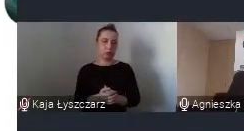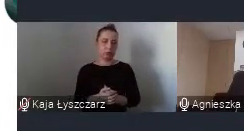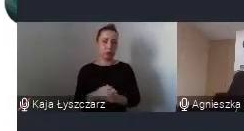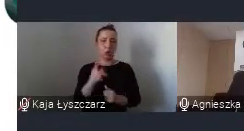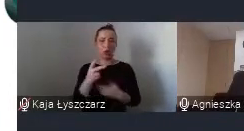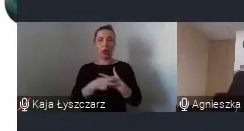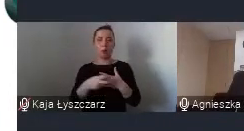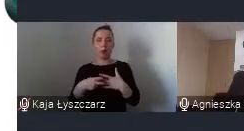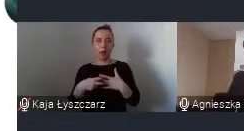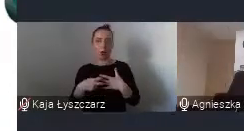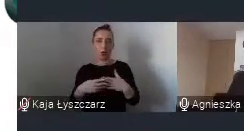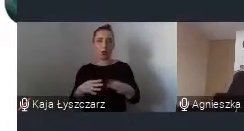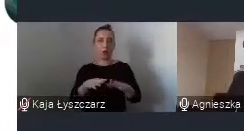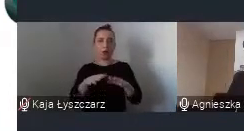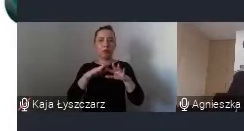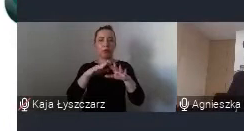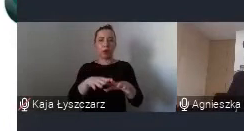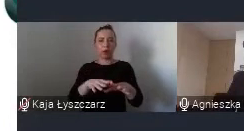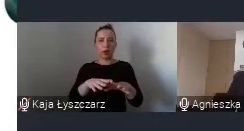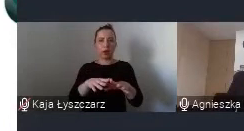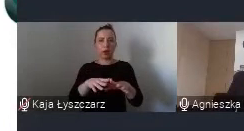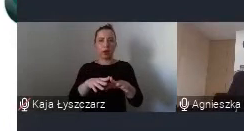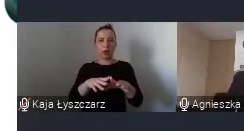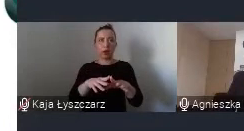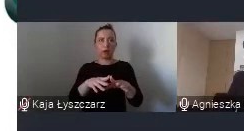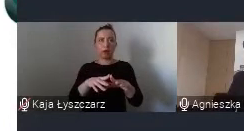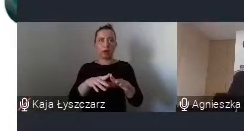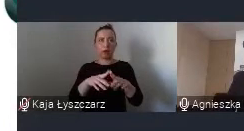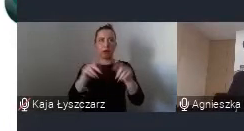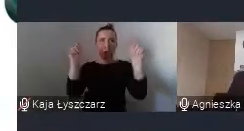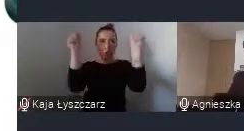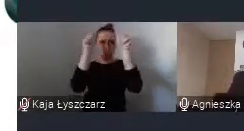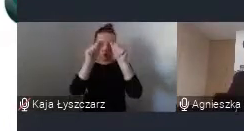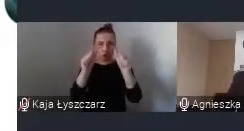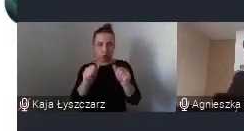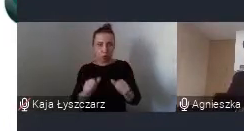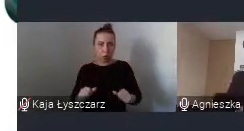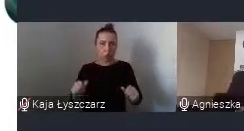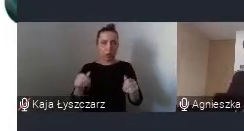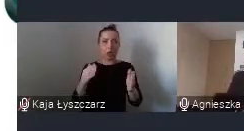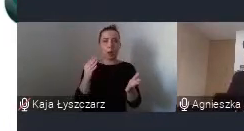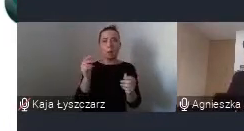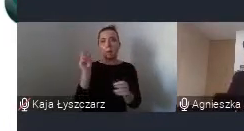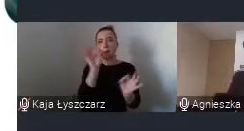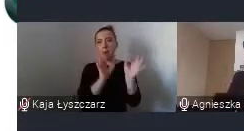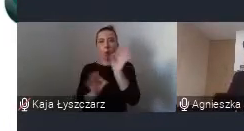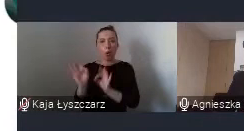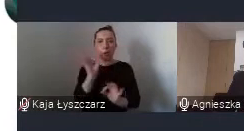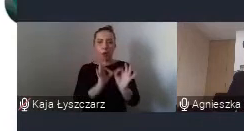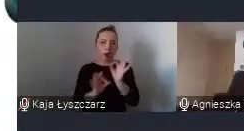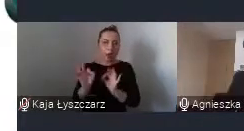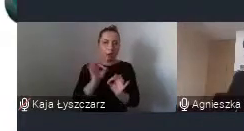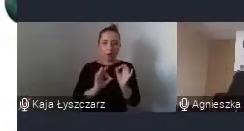Badają koncepcję wpływu sztuki na mieszkańców w przestrzeni publicznej i na poprawę dobrostanu mieszkańców